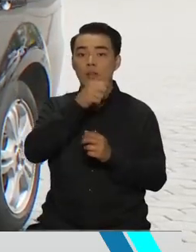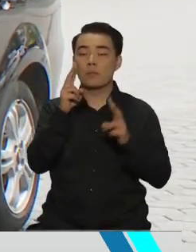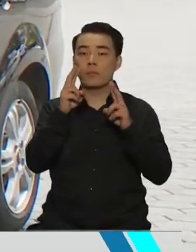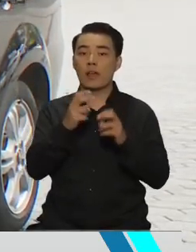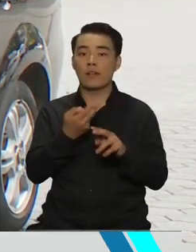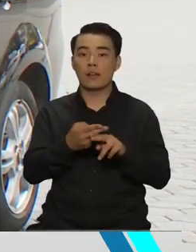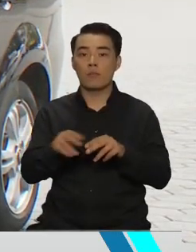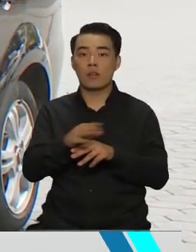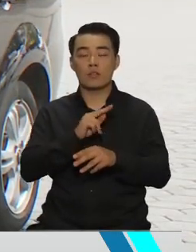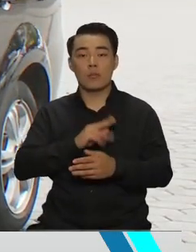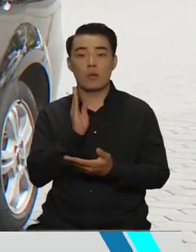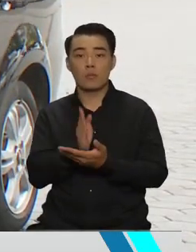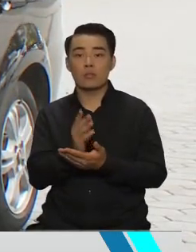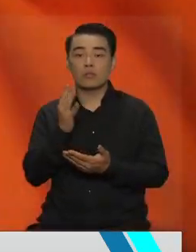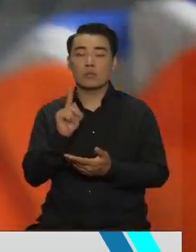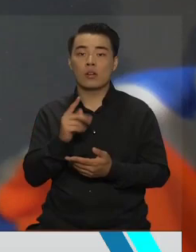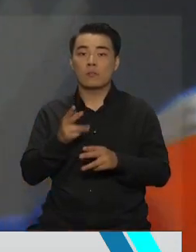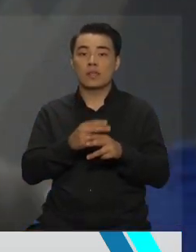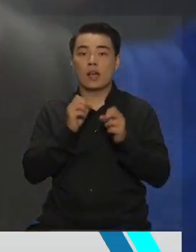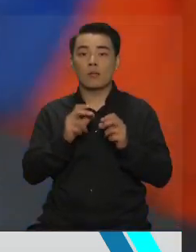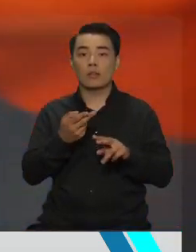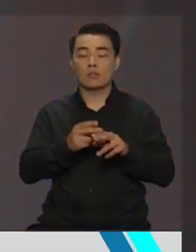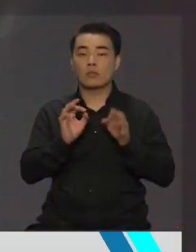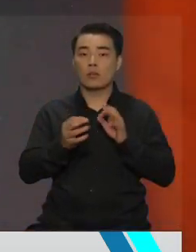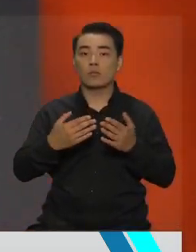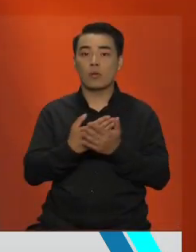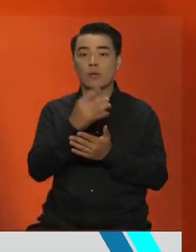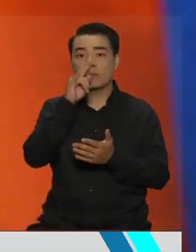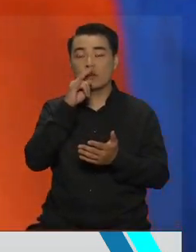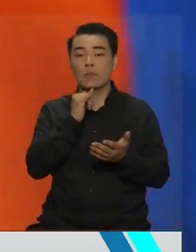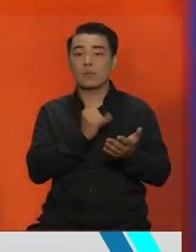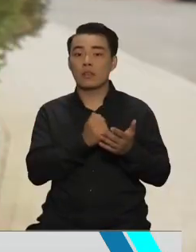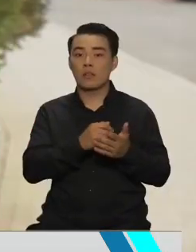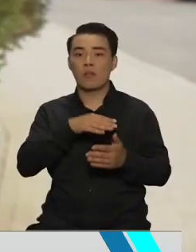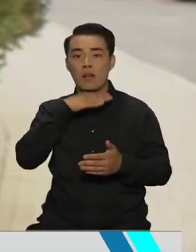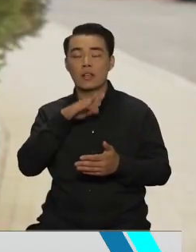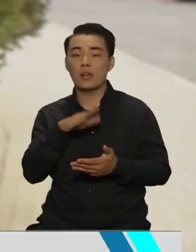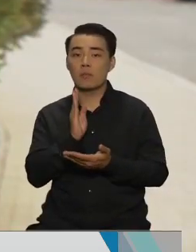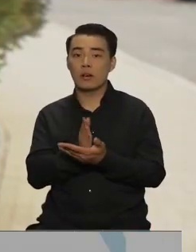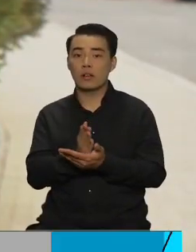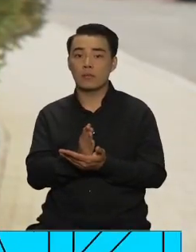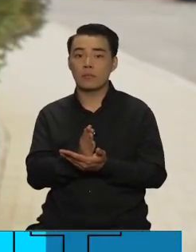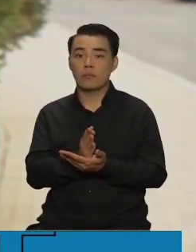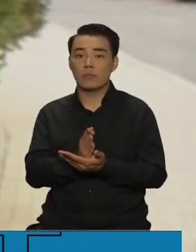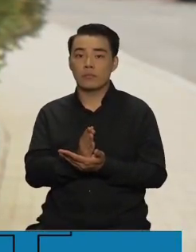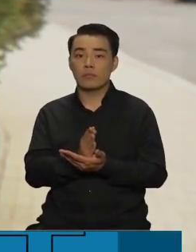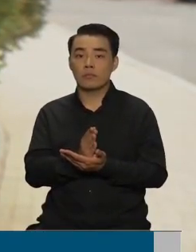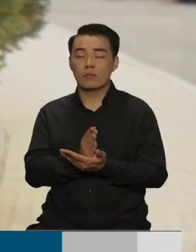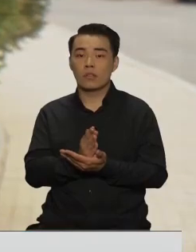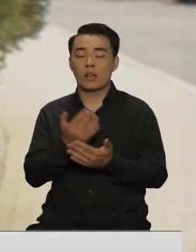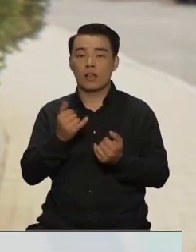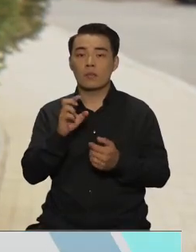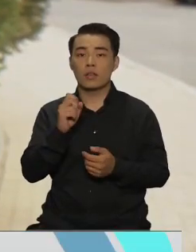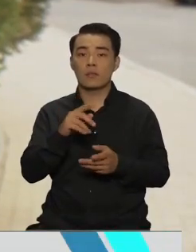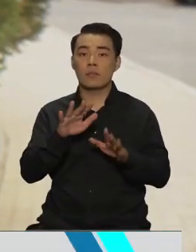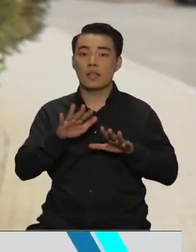жұмыстарын жүргізіп отырады. Сәйкесінше қауіпсіздік шараларын сақтамайтын жанар жағармай бекеттері жетерлік. Көбінесе бізде белгіленбеген